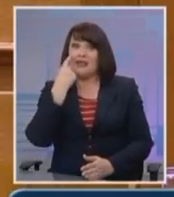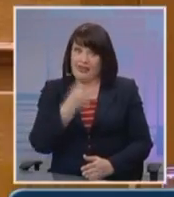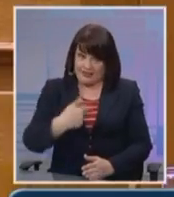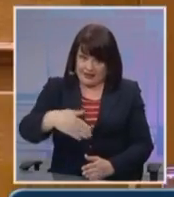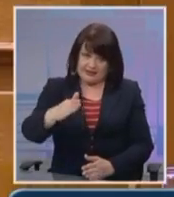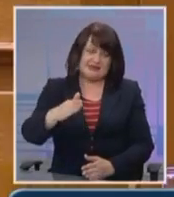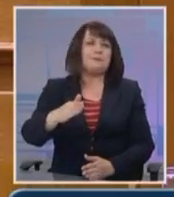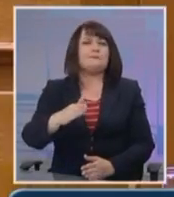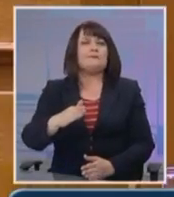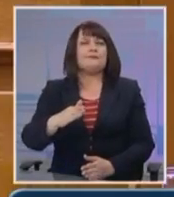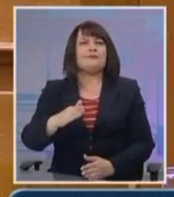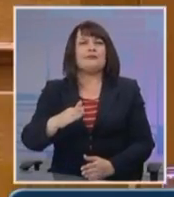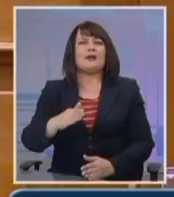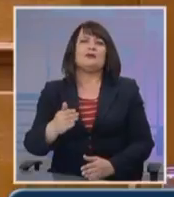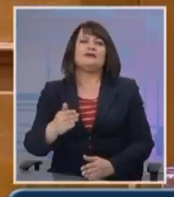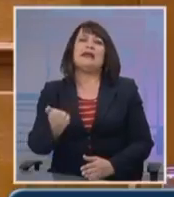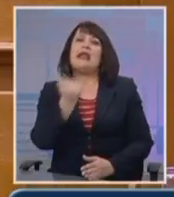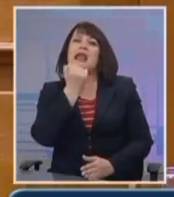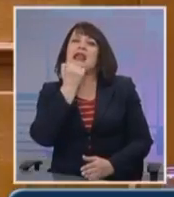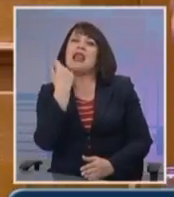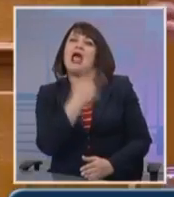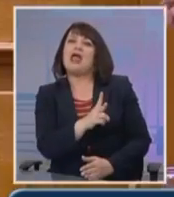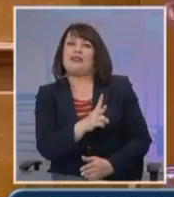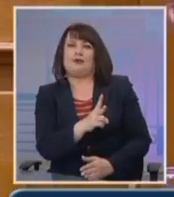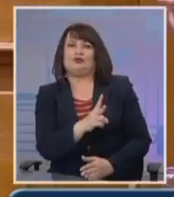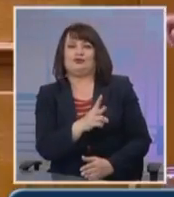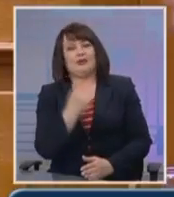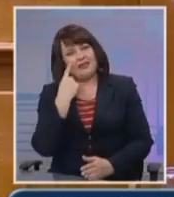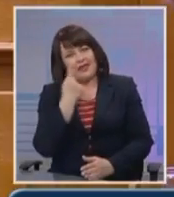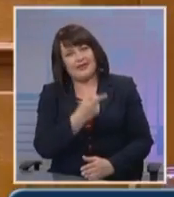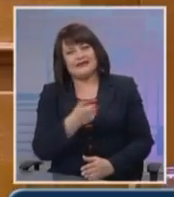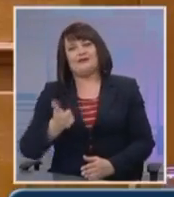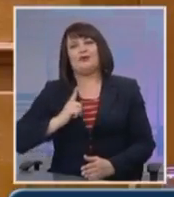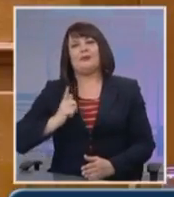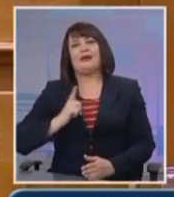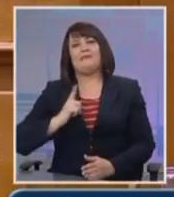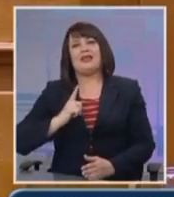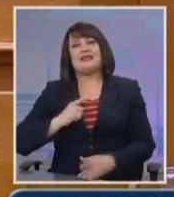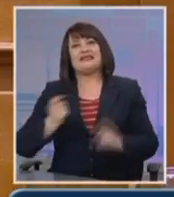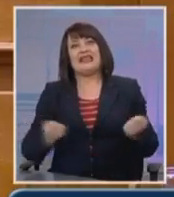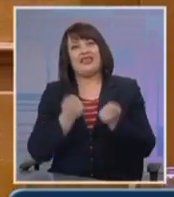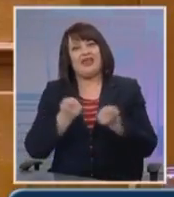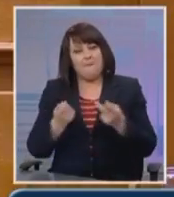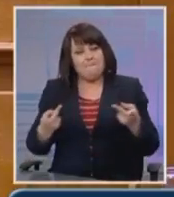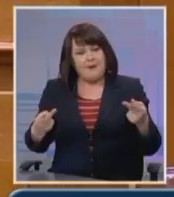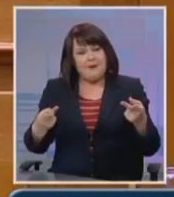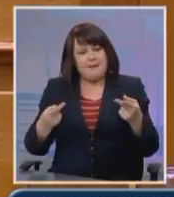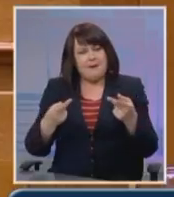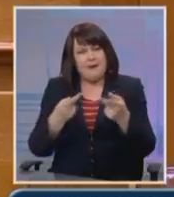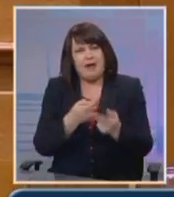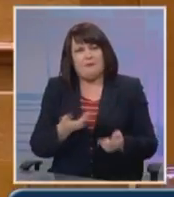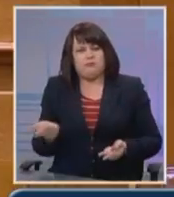διαπιστώσετε πόσο έξω θα πέστε στις προβλέψεις σας και θα ενεργοποιηθεί ο κόψης των οποίων ξορκίζετε. Οι εξοντοτικοί